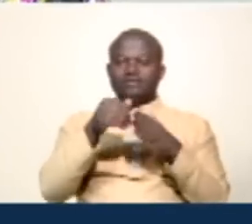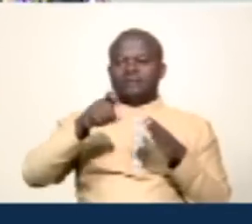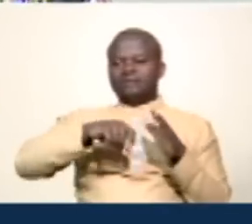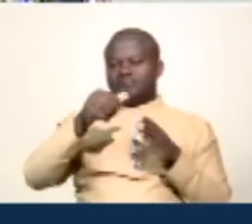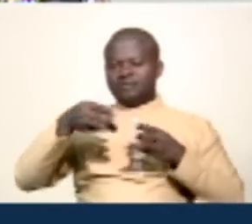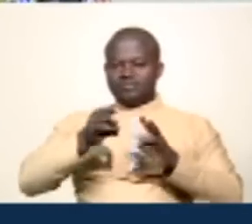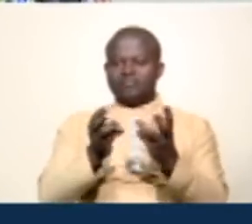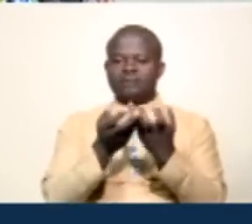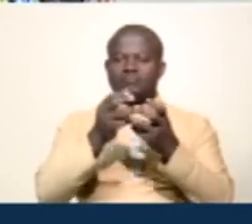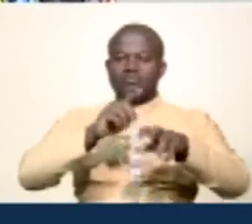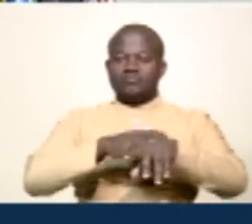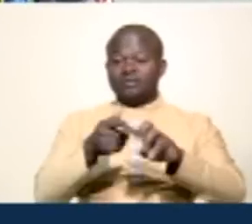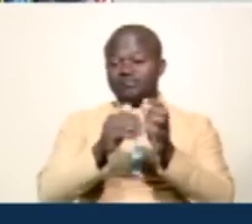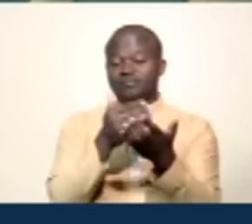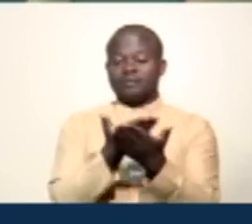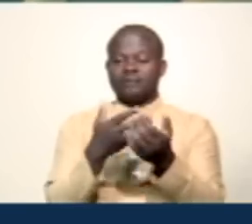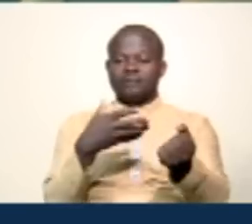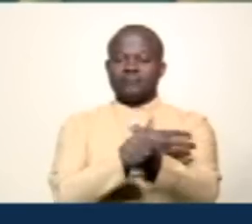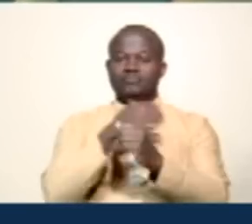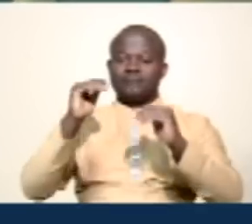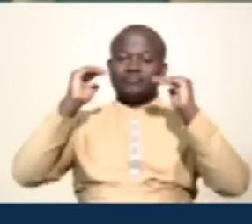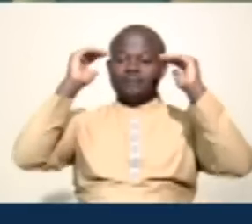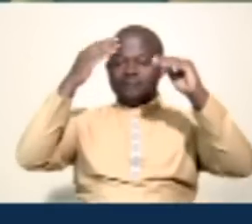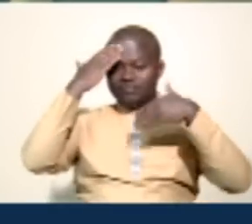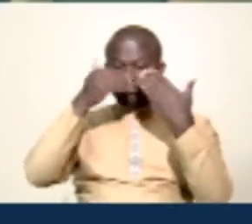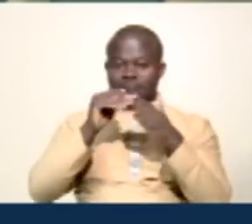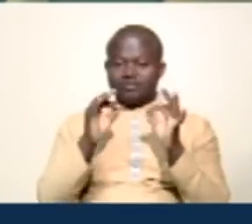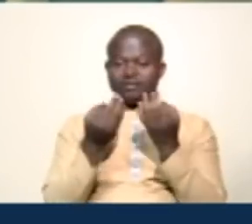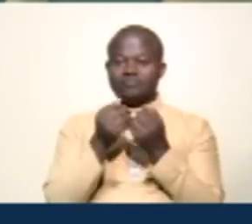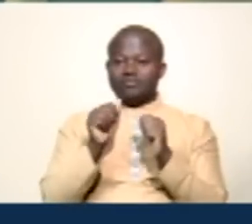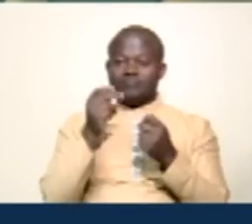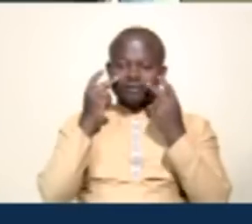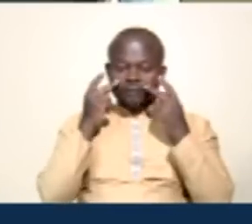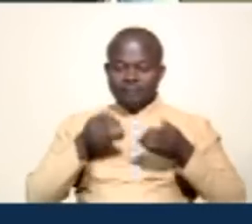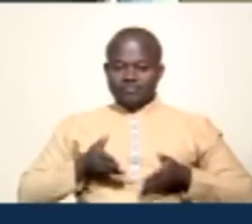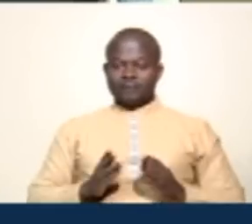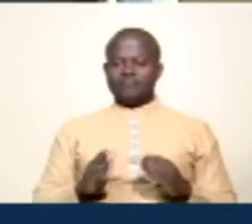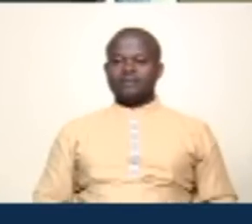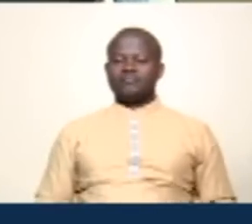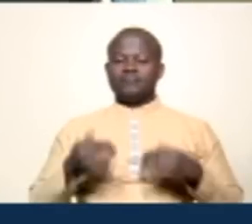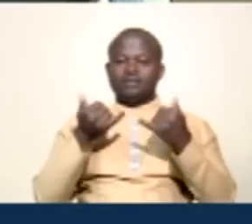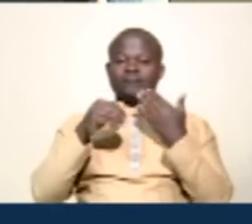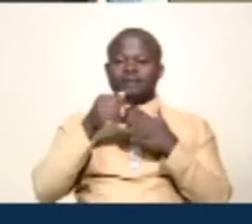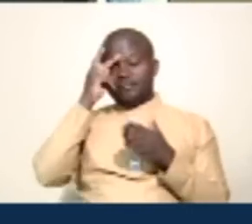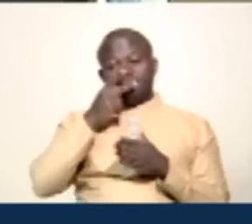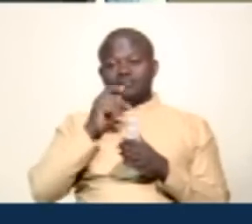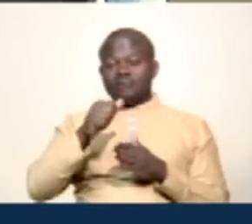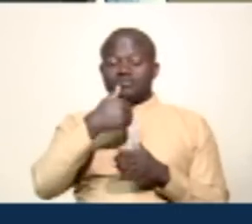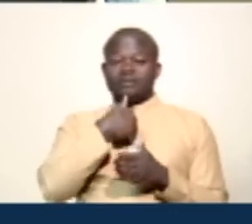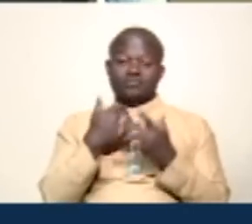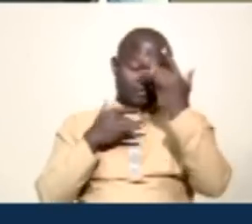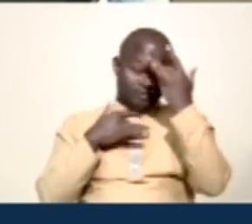ubundi buryo bugezweho gusa busaba ubushobozi burenze kugira ngo uwo muryango ushobore kubona urubyaro. Nk'ubu umubyeyi ashobora kugira indwara